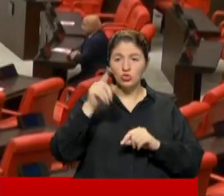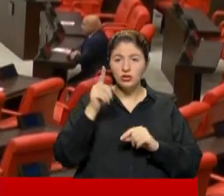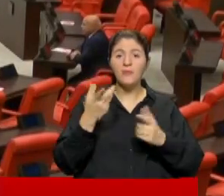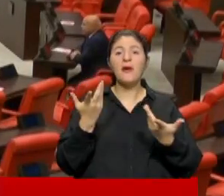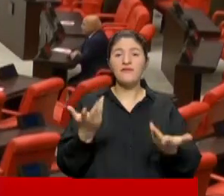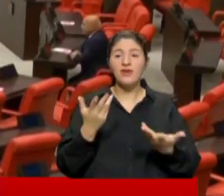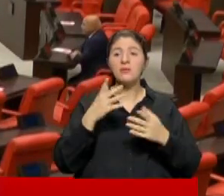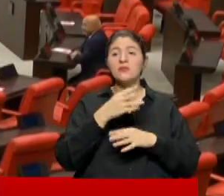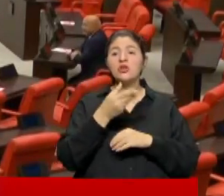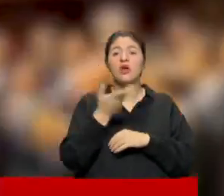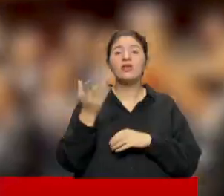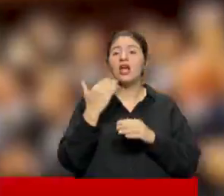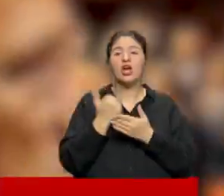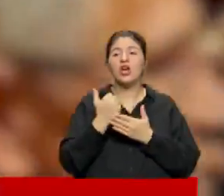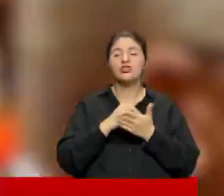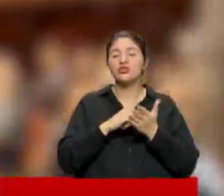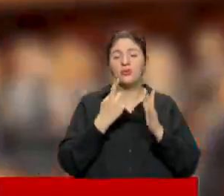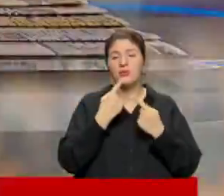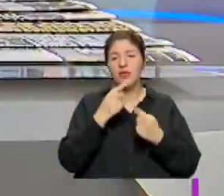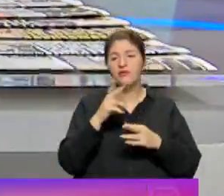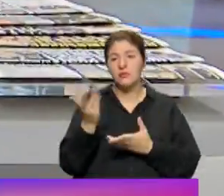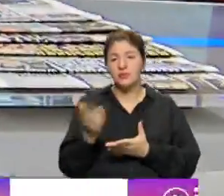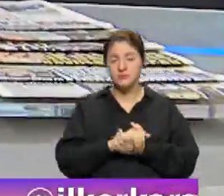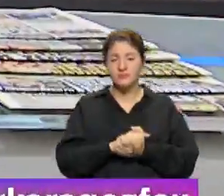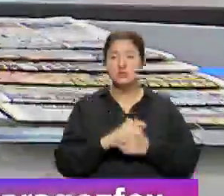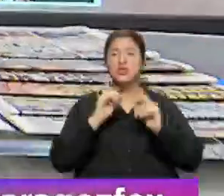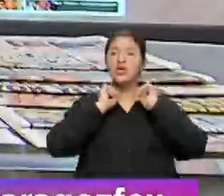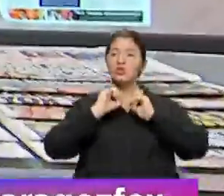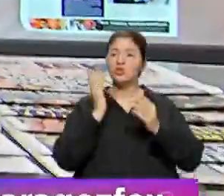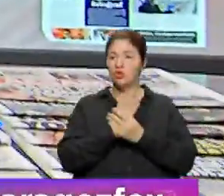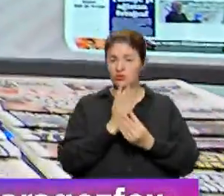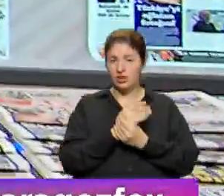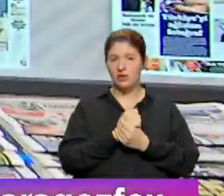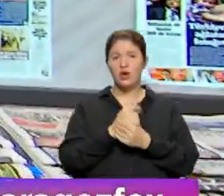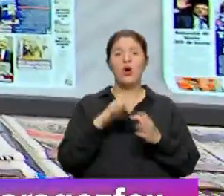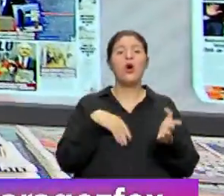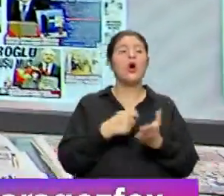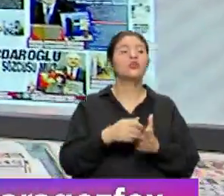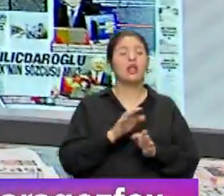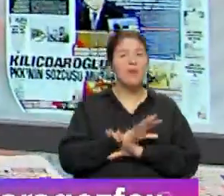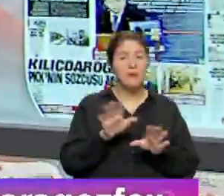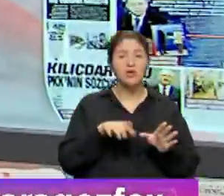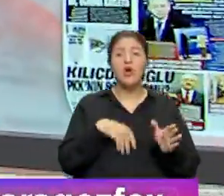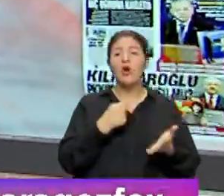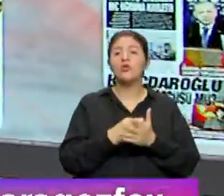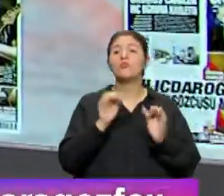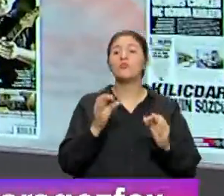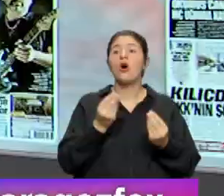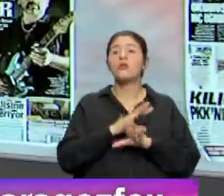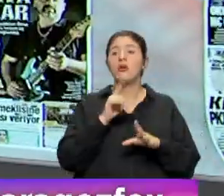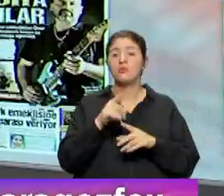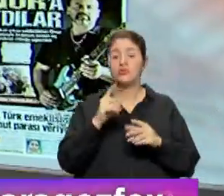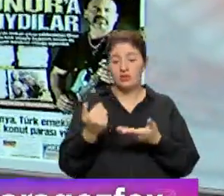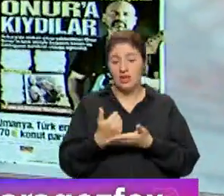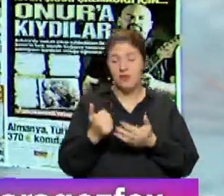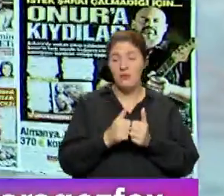geçinemediği bir itirafı gibi icra dosyaları ödenemeyen ödenmesi mümkün olmayan bu